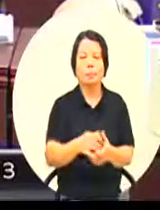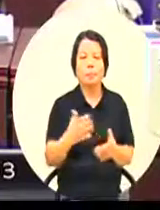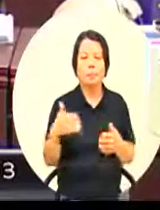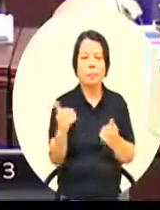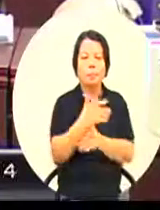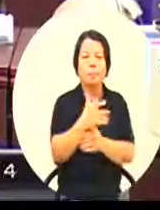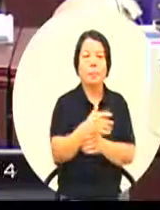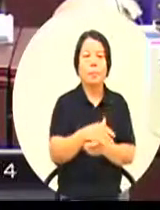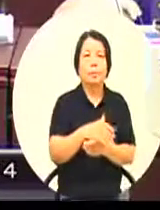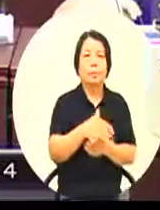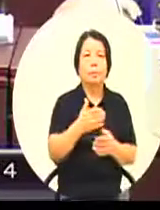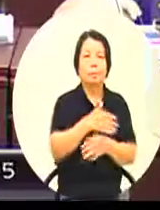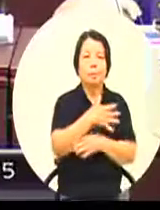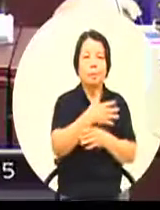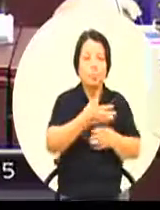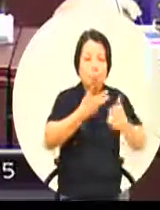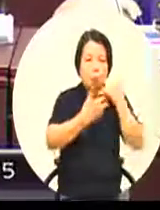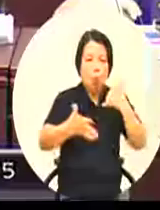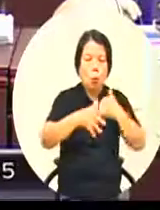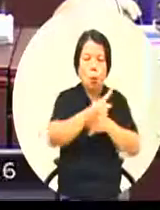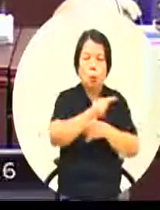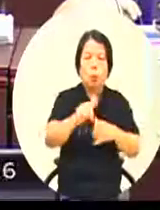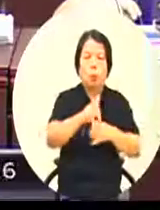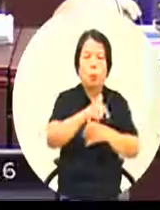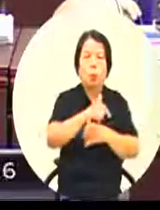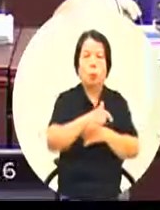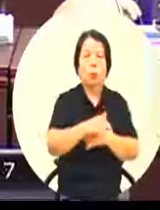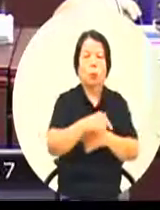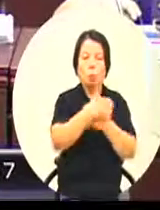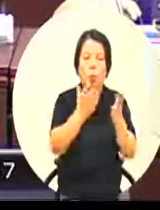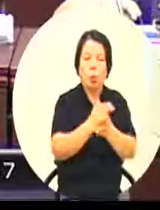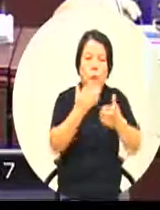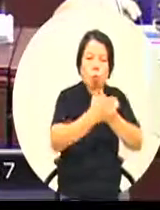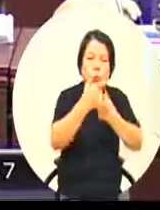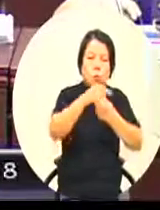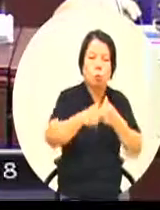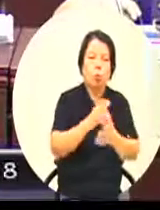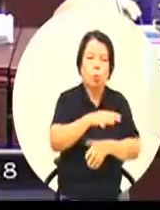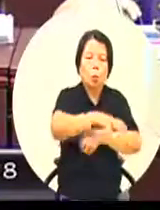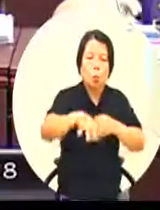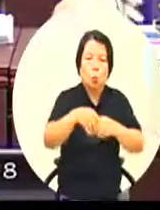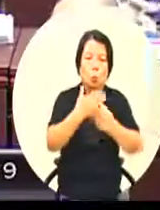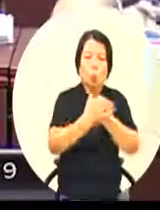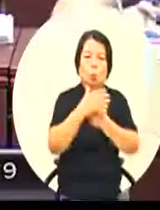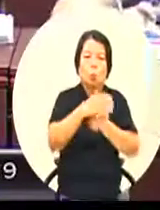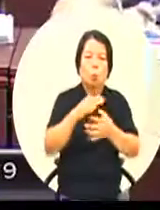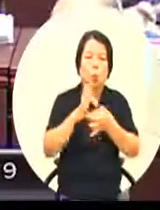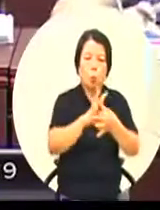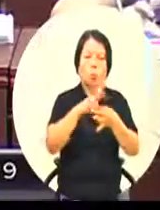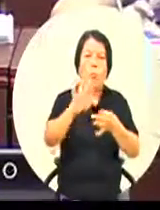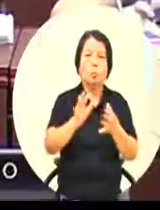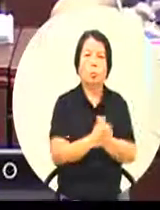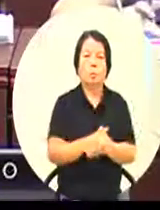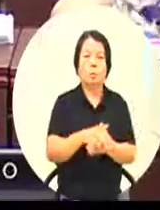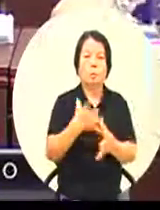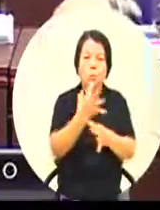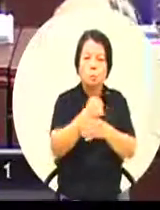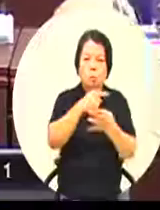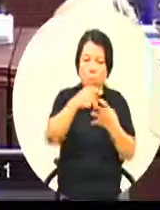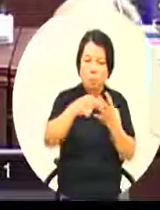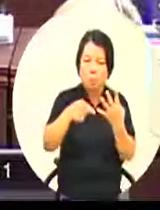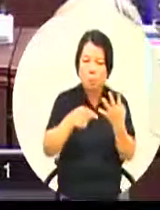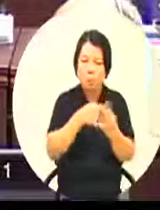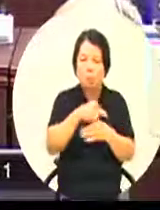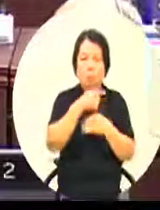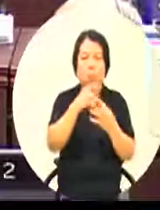其实也不够了解，海产如何能够维护得好就跟环境保护是有关的，你什么季节可以去捕，什么季节多